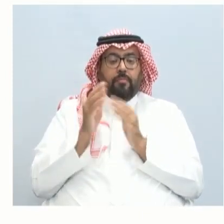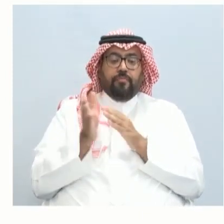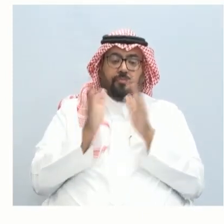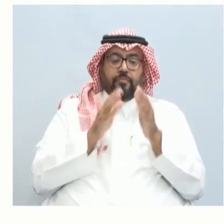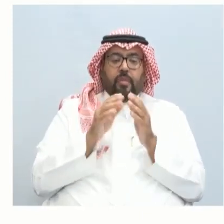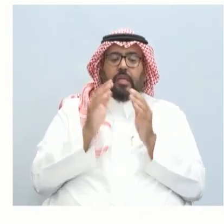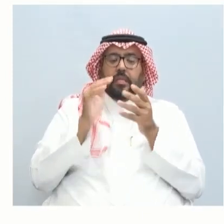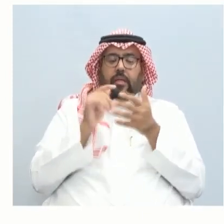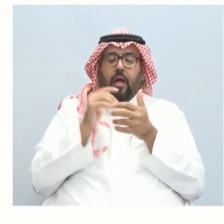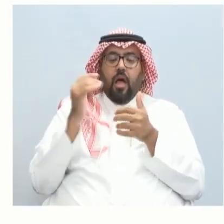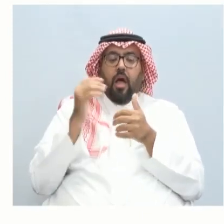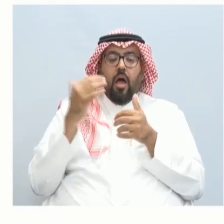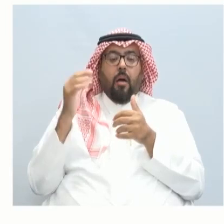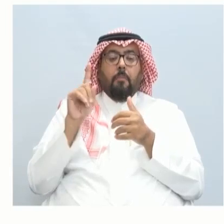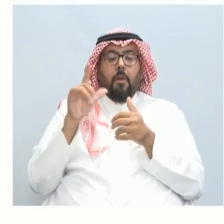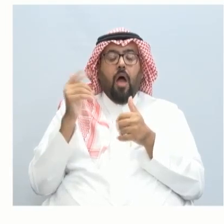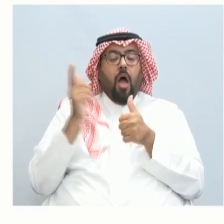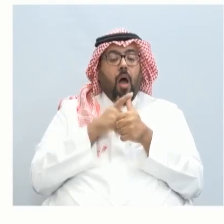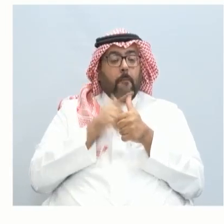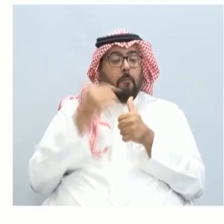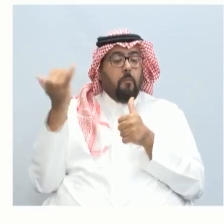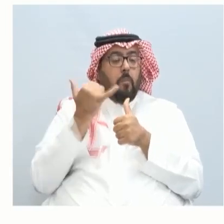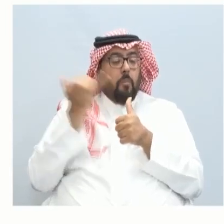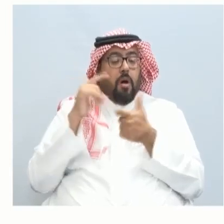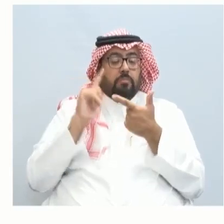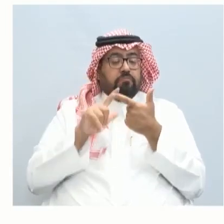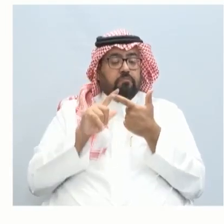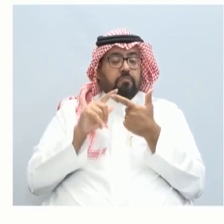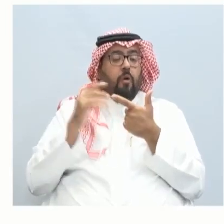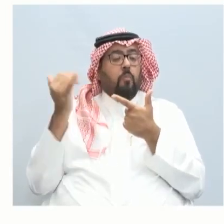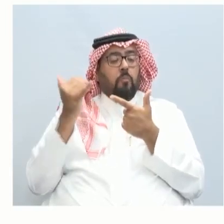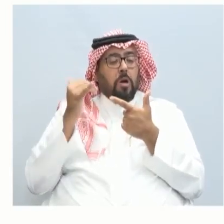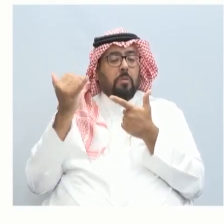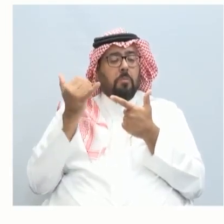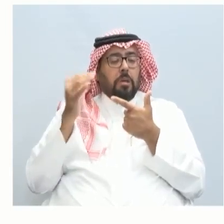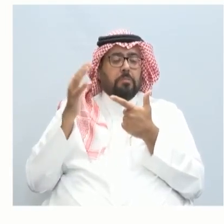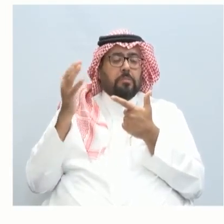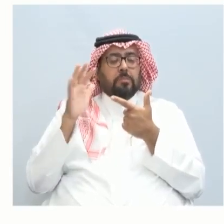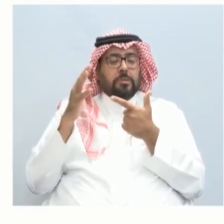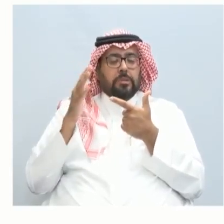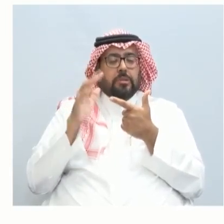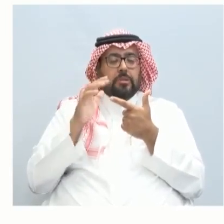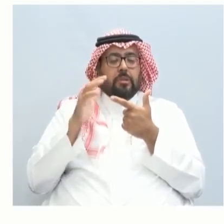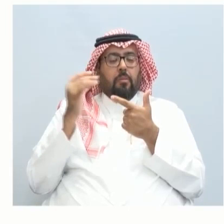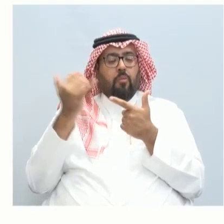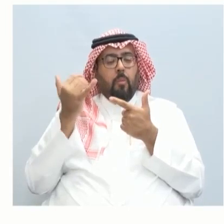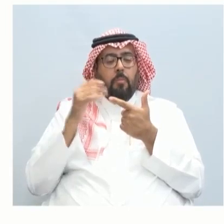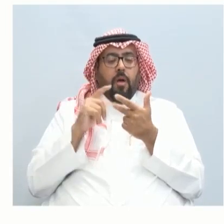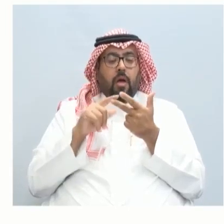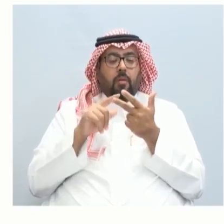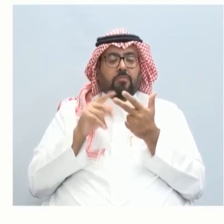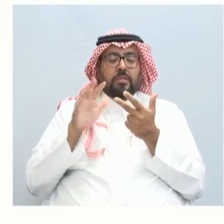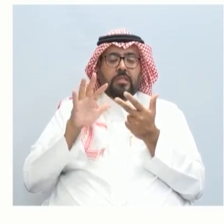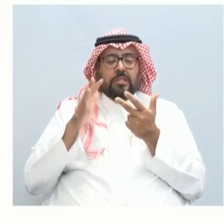ثم الاقل اهميه مع مراعاه وان نضع في